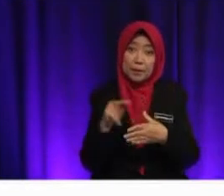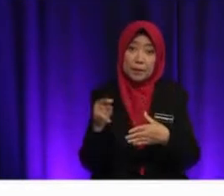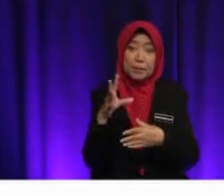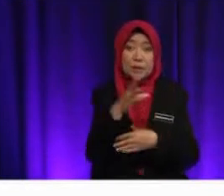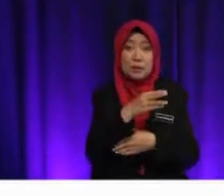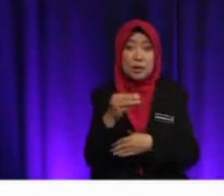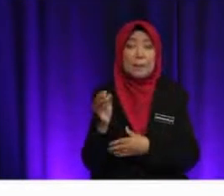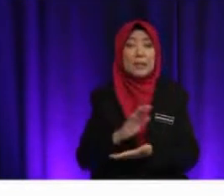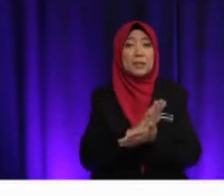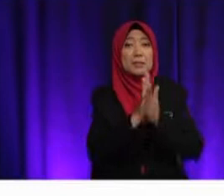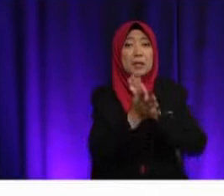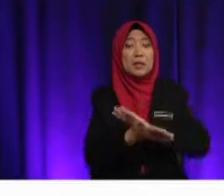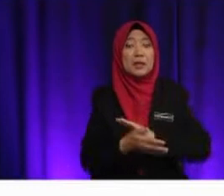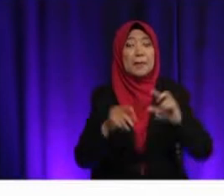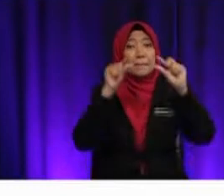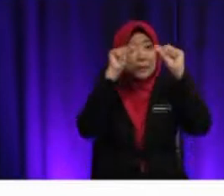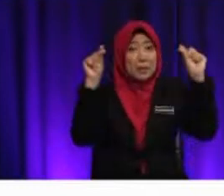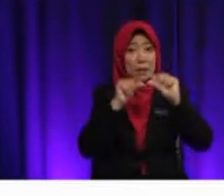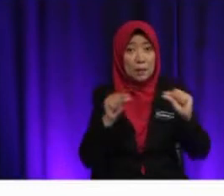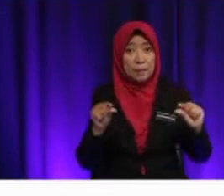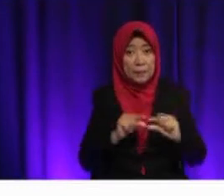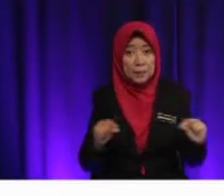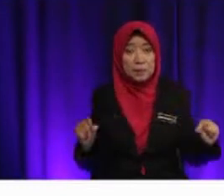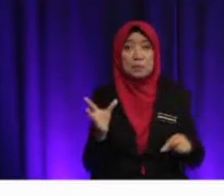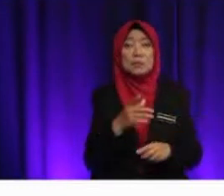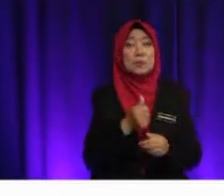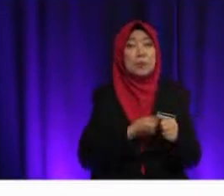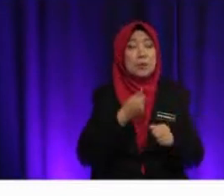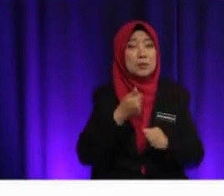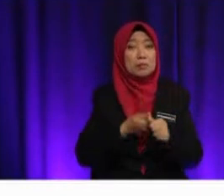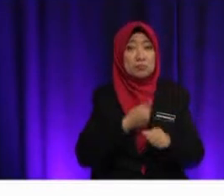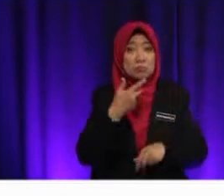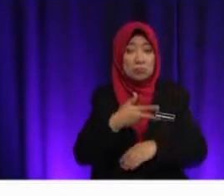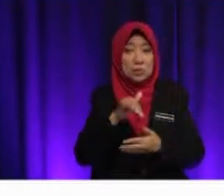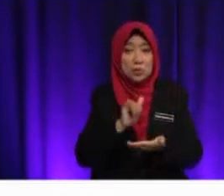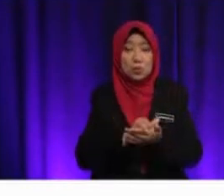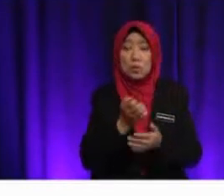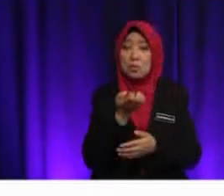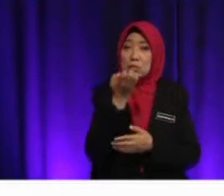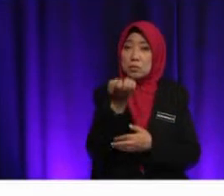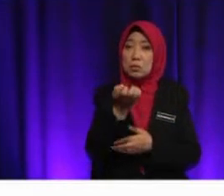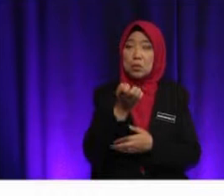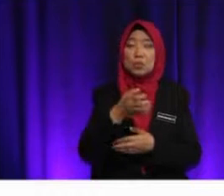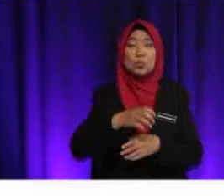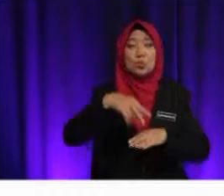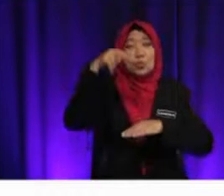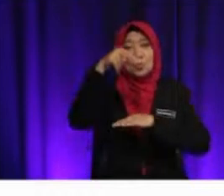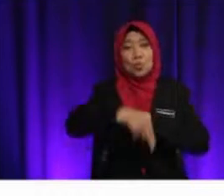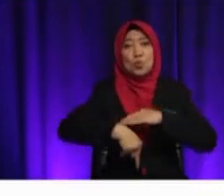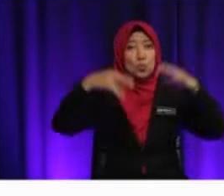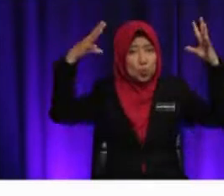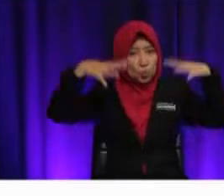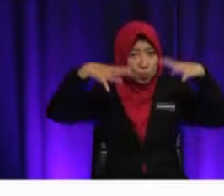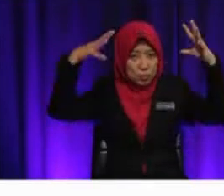dia menjadikan ia berlapis-lapis. Selepas itu engkau, ya, engkau melihat hujan turun dari celah-celah celahnya, dan Allah